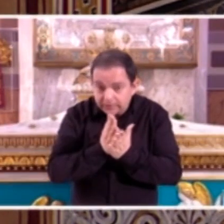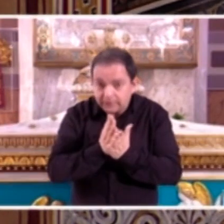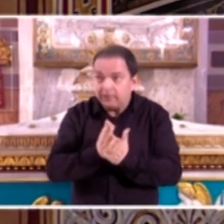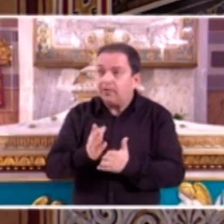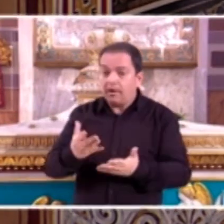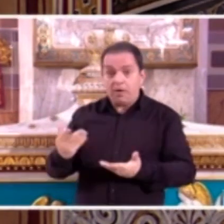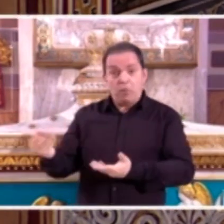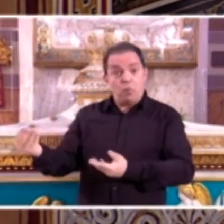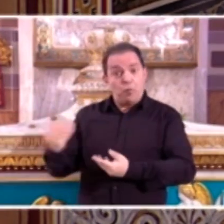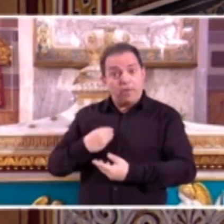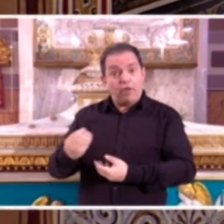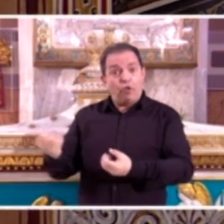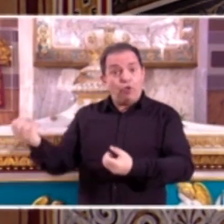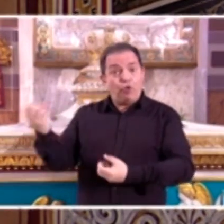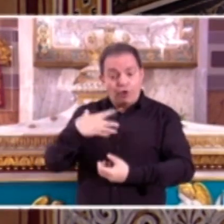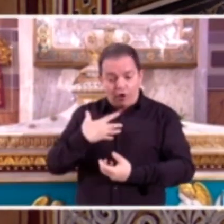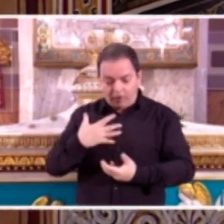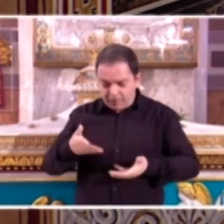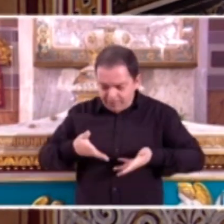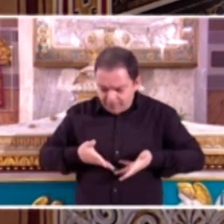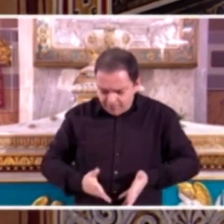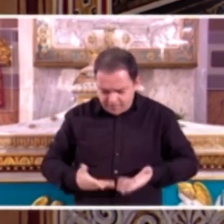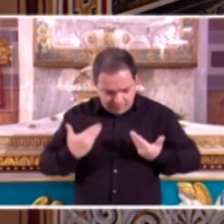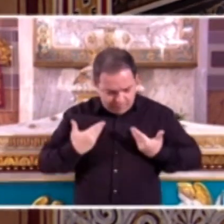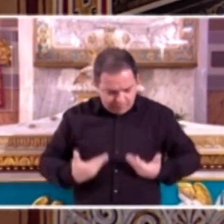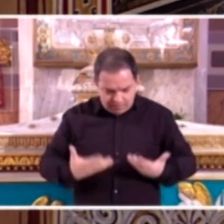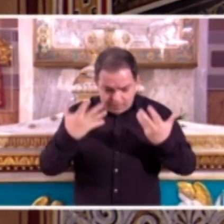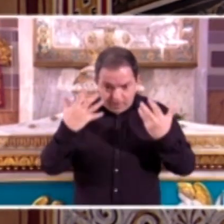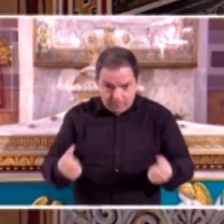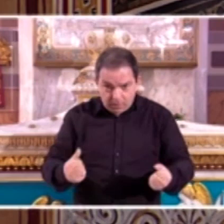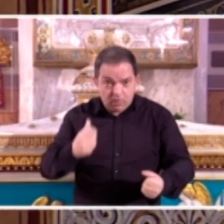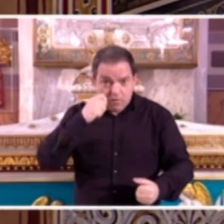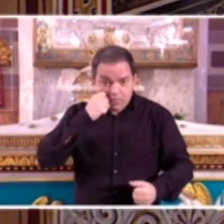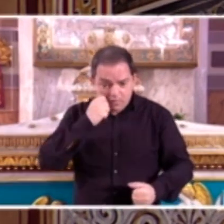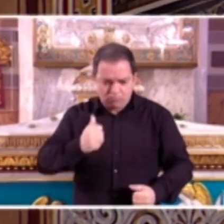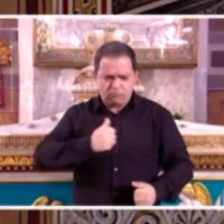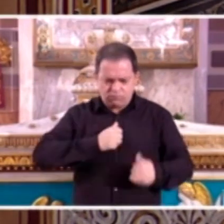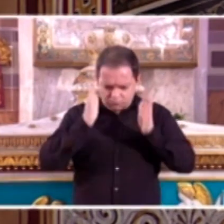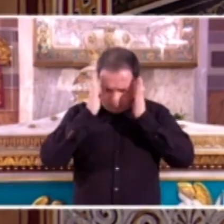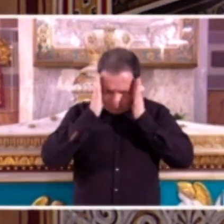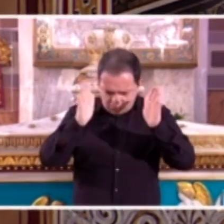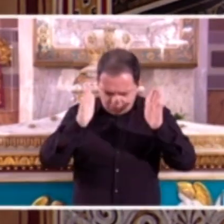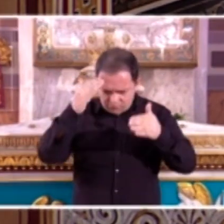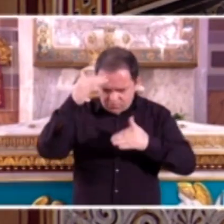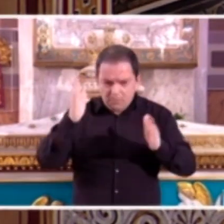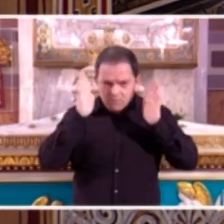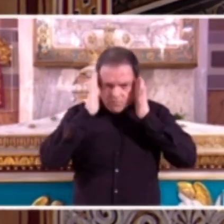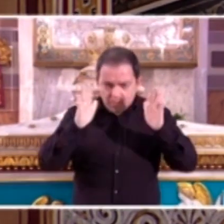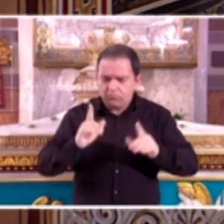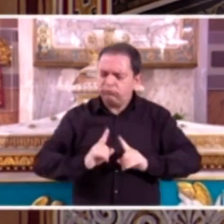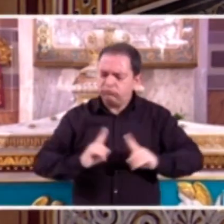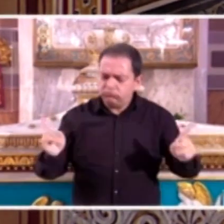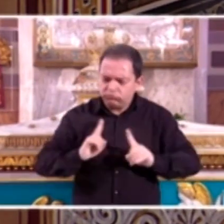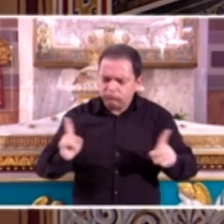της υπάρξεως αποκλειστικά για τον εαυτόν του, αλλά καταβάλει κάθε σπουδή